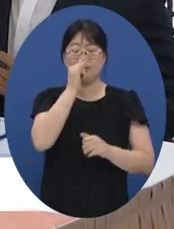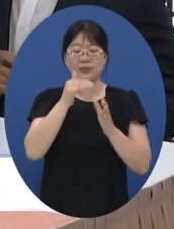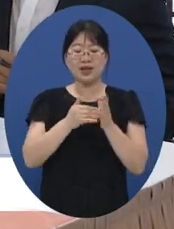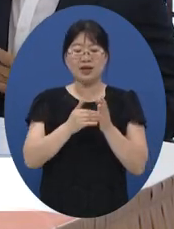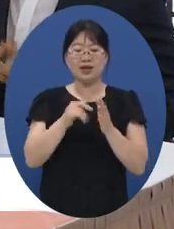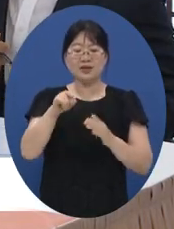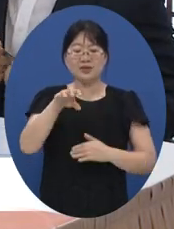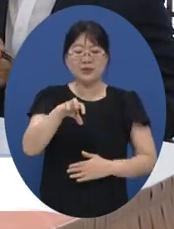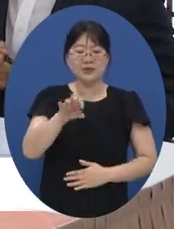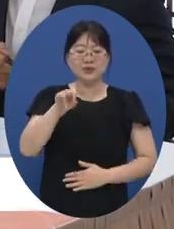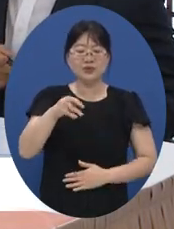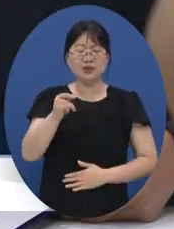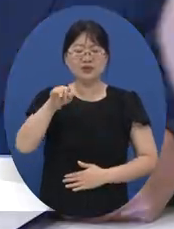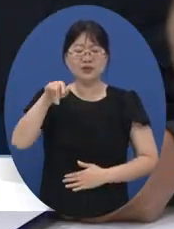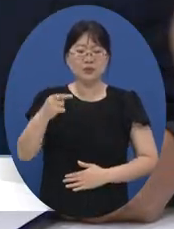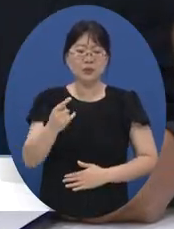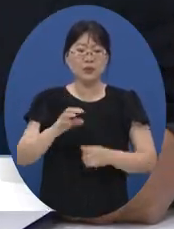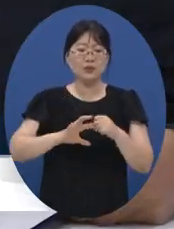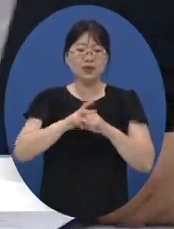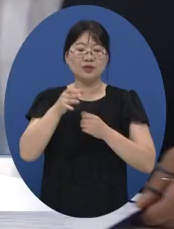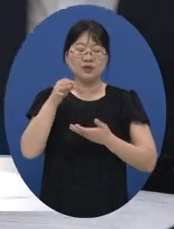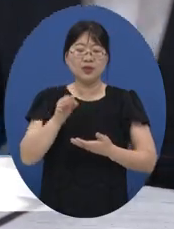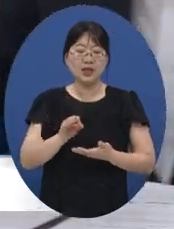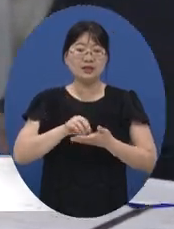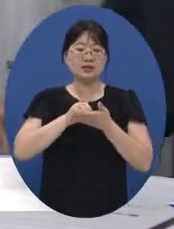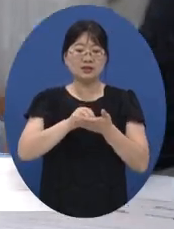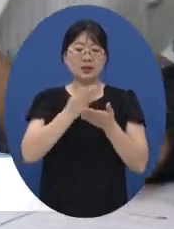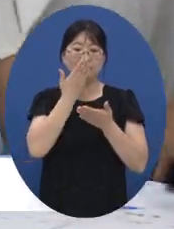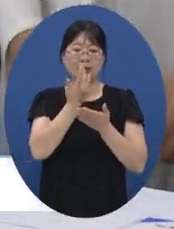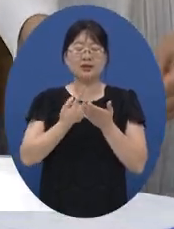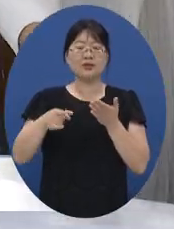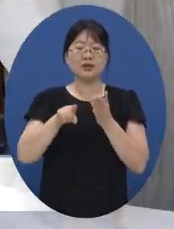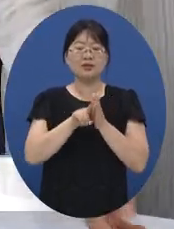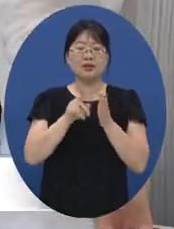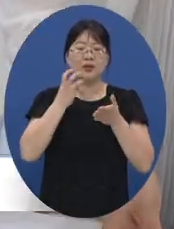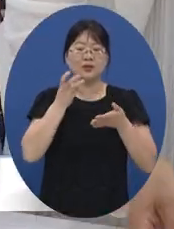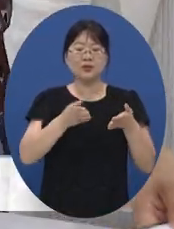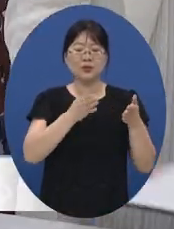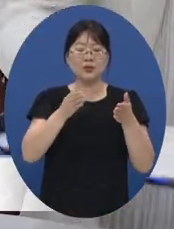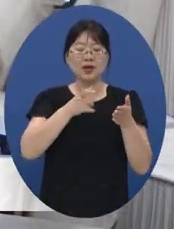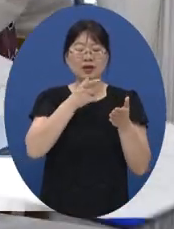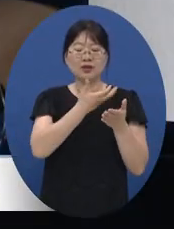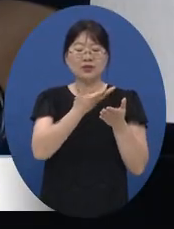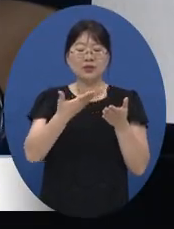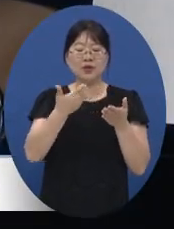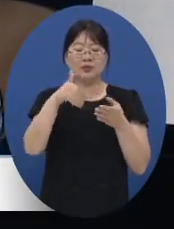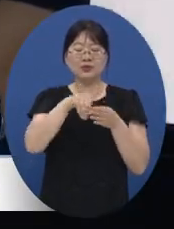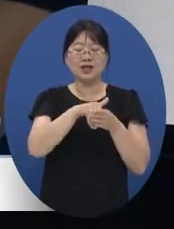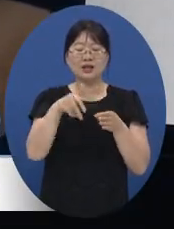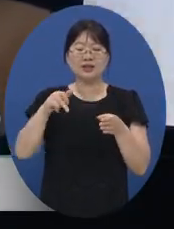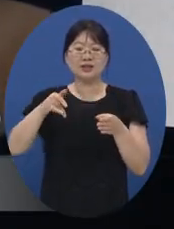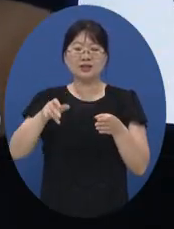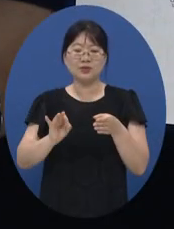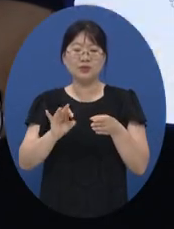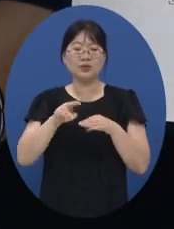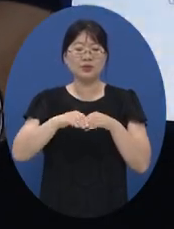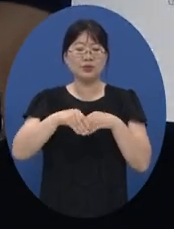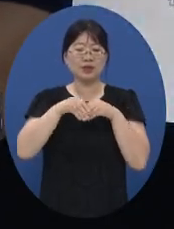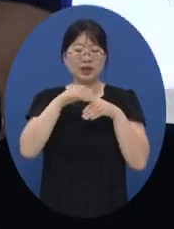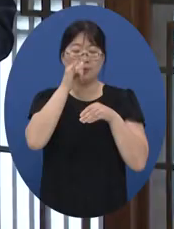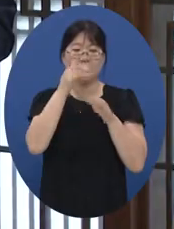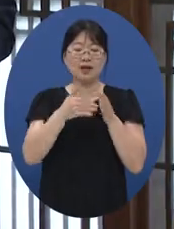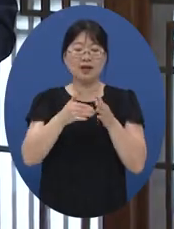dmg 를 유네스코 세계유산으로 남북 공동 등재 시키기 위해 강 기도와 강원도 문화재청이 손을 잡았습니다